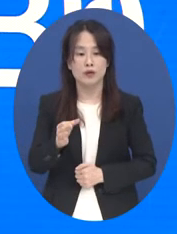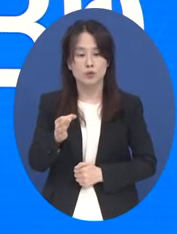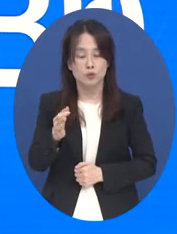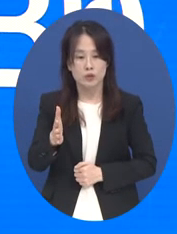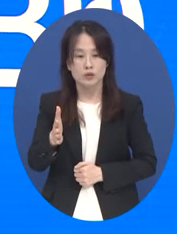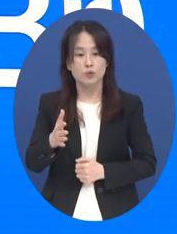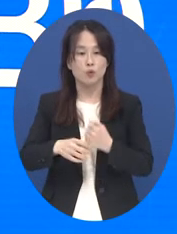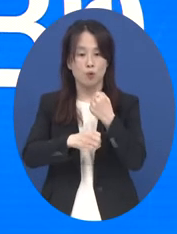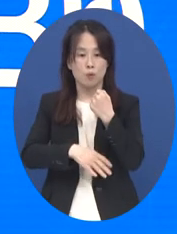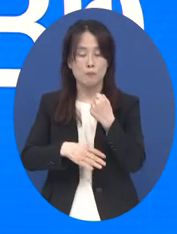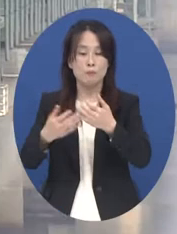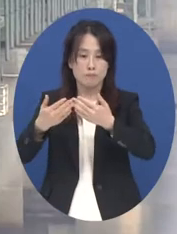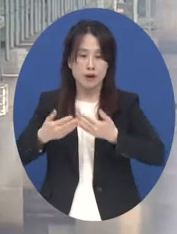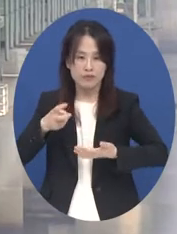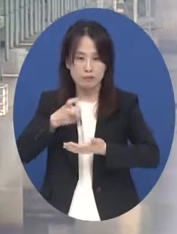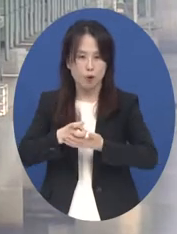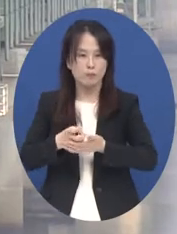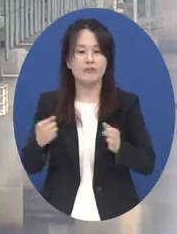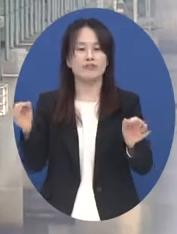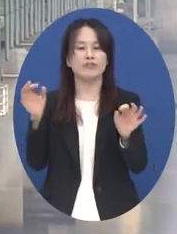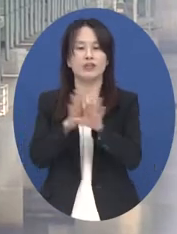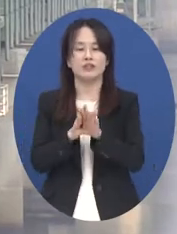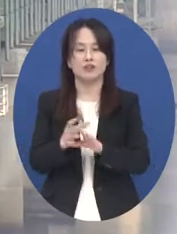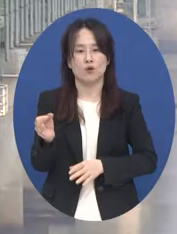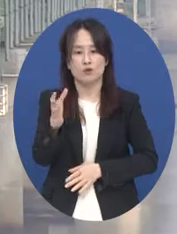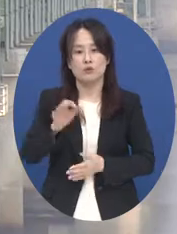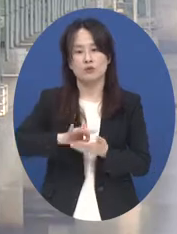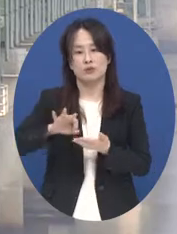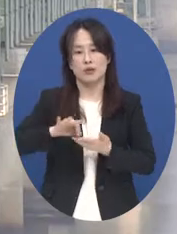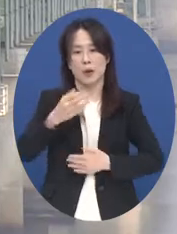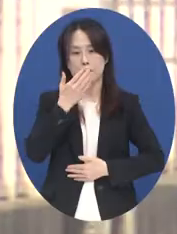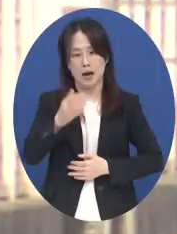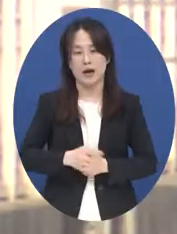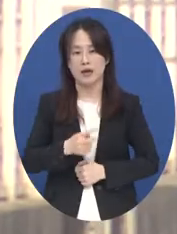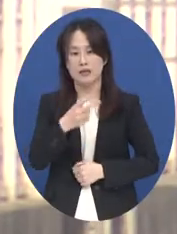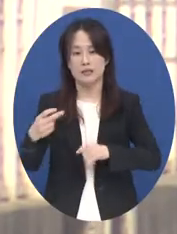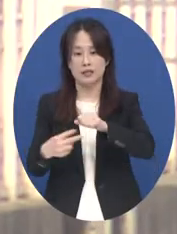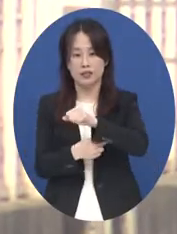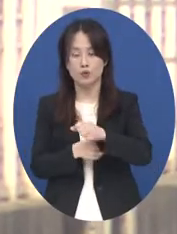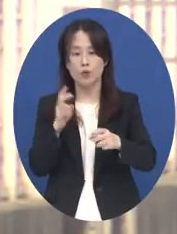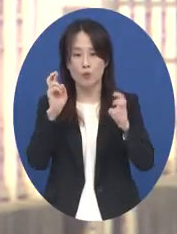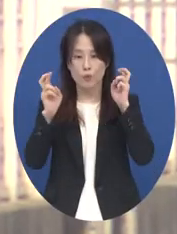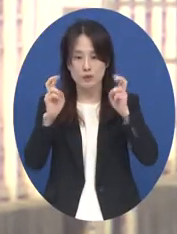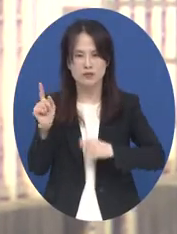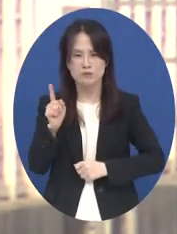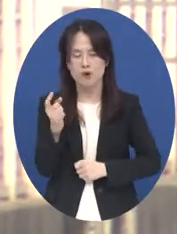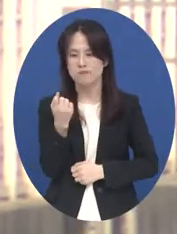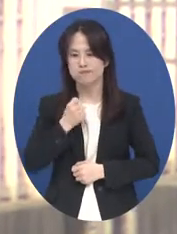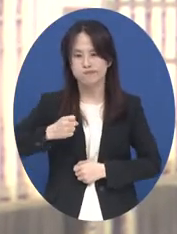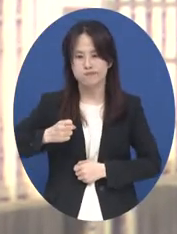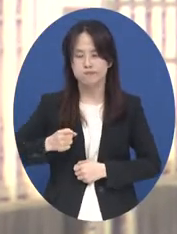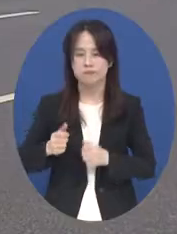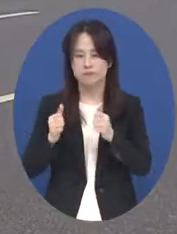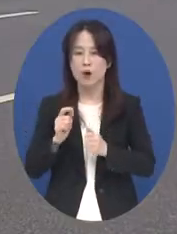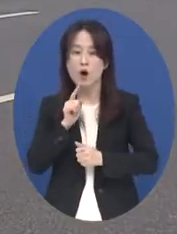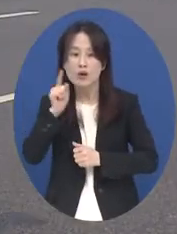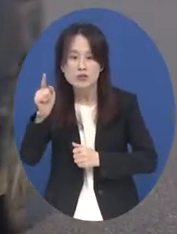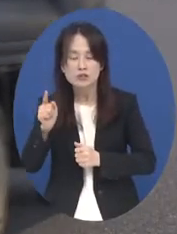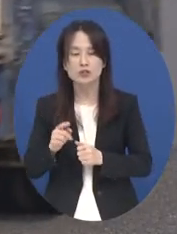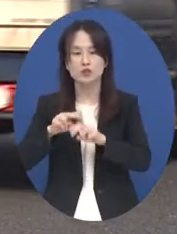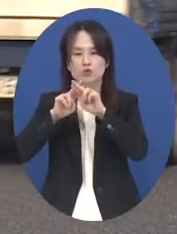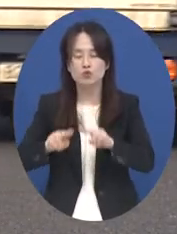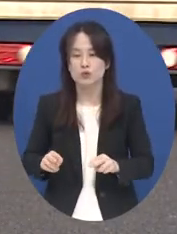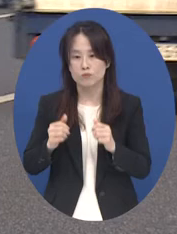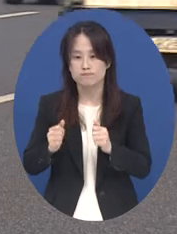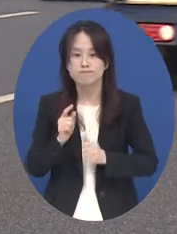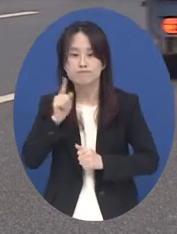통행료를 받을 수 있는 근거가 없어져 무료 통행이 가능한 겁니다. 일산대교 주식회사는 공익처분에 불복해 가처분 신청과 취소